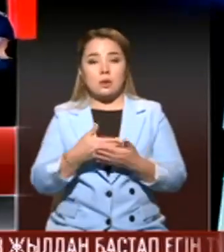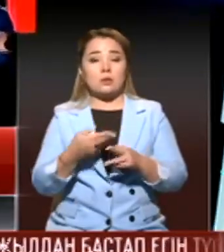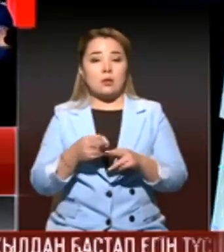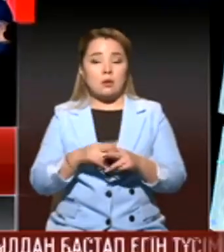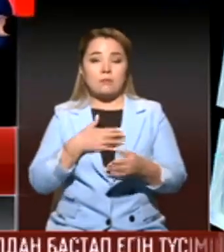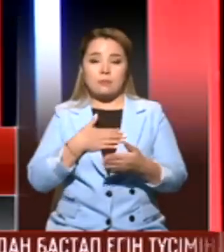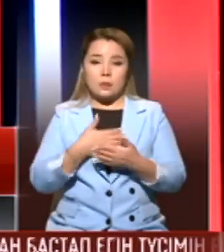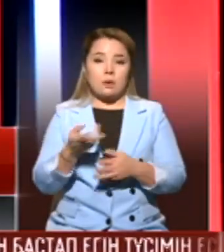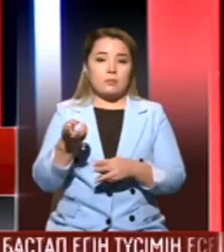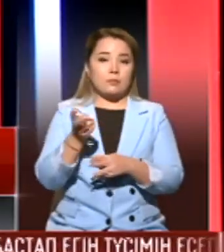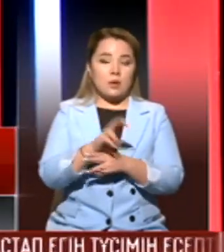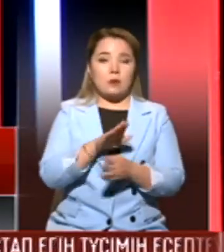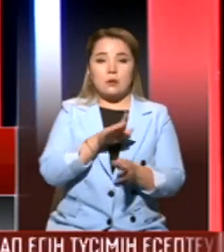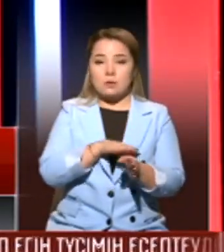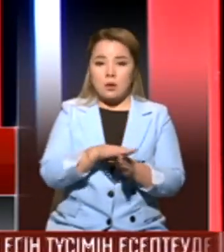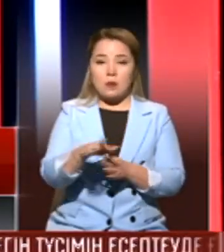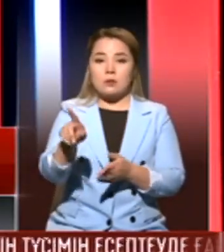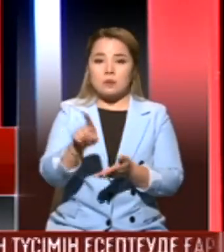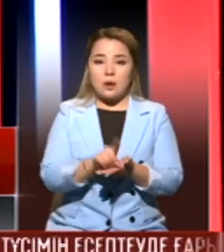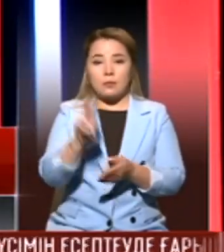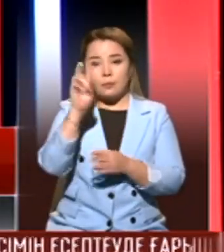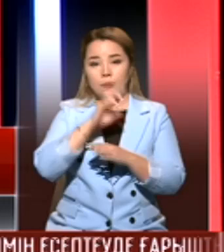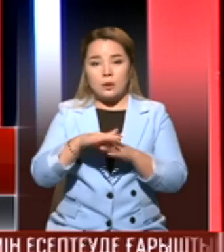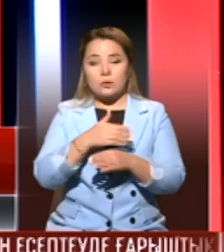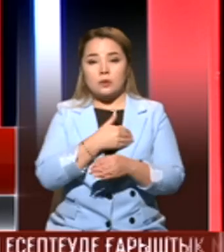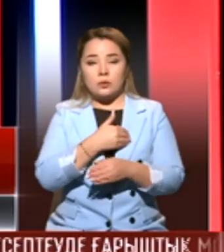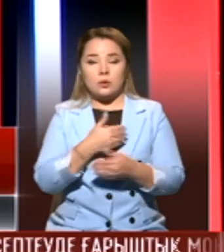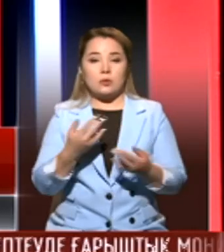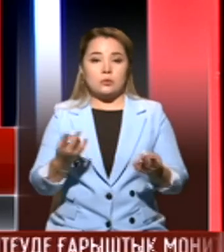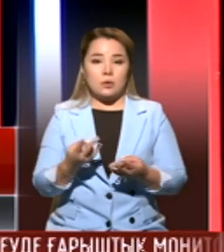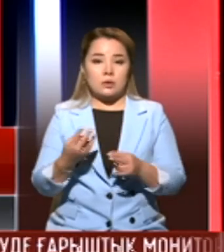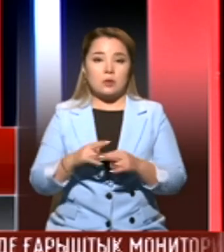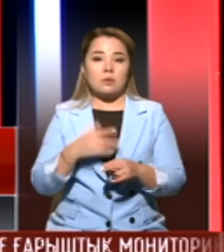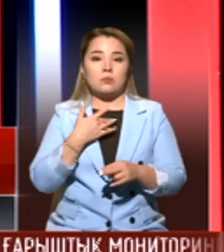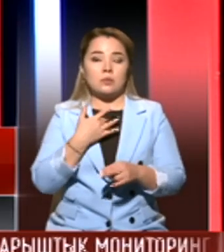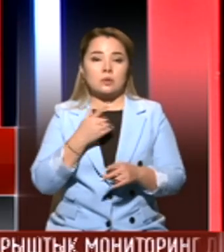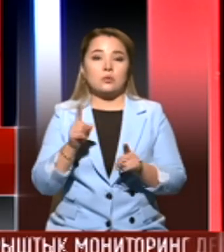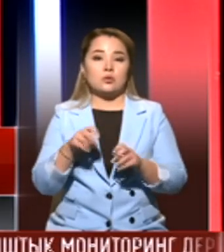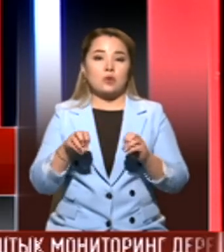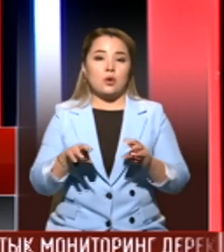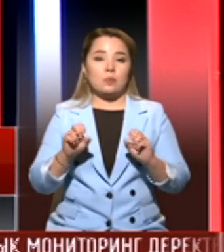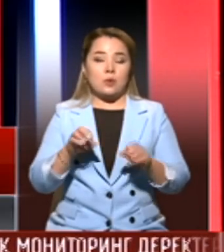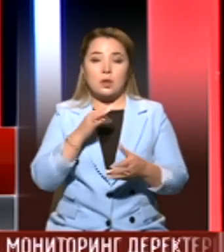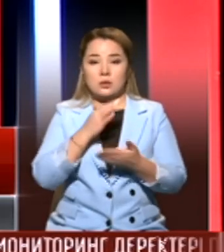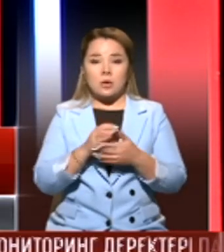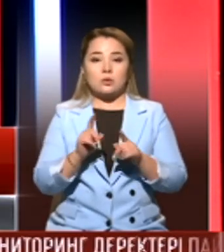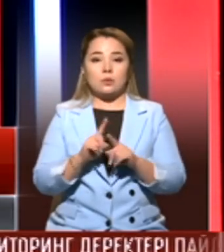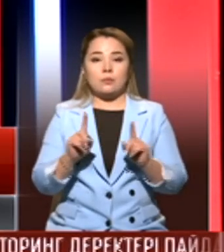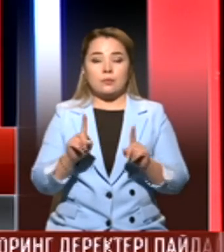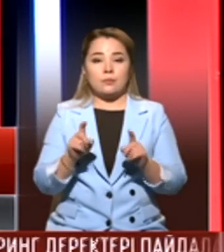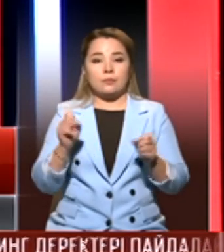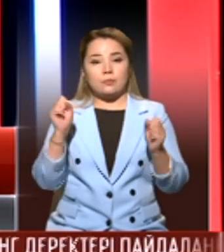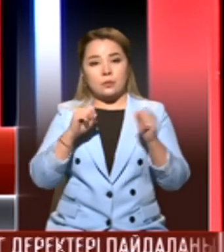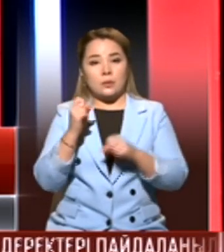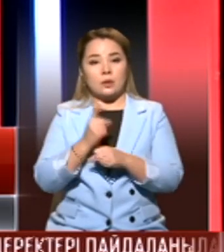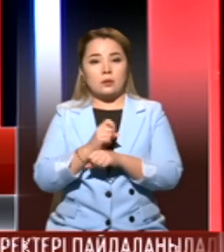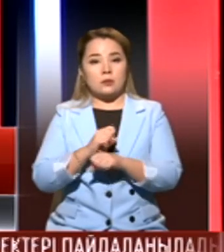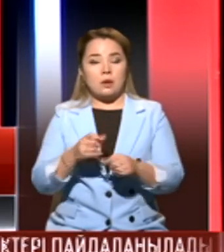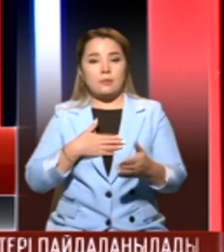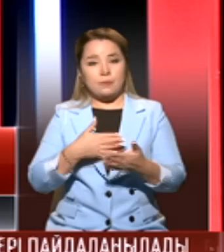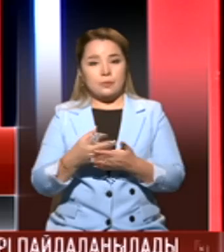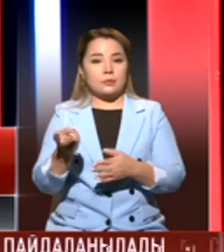Сондықтан сайлауға бармай, мен осы мемлекет үшін керек емеспін, менің дауысым не шешеді деген немқұрайлықты қоюымыз керек